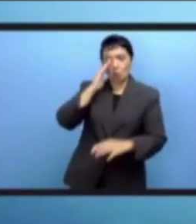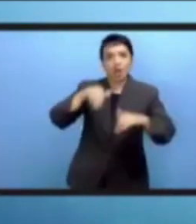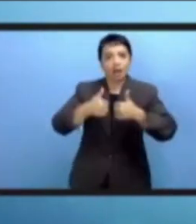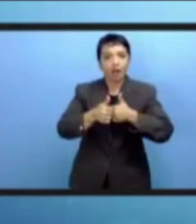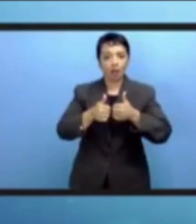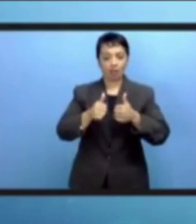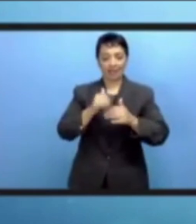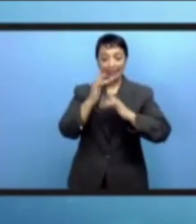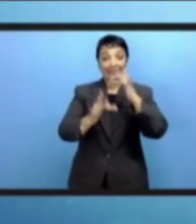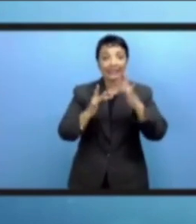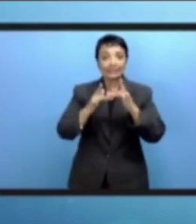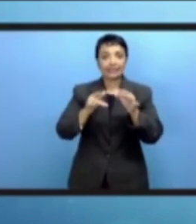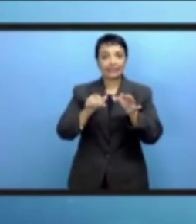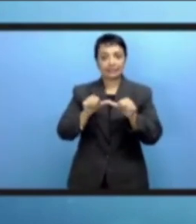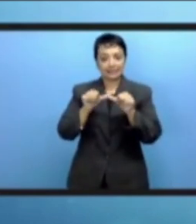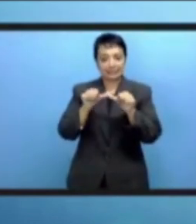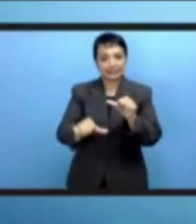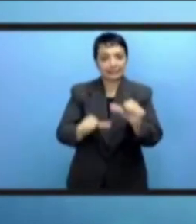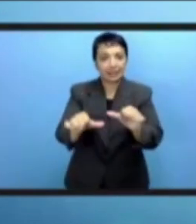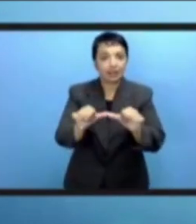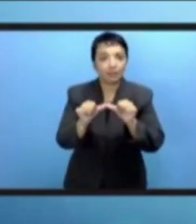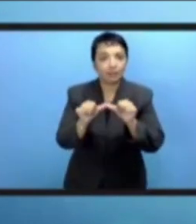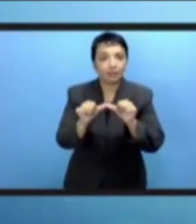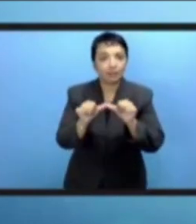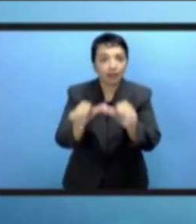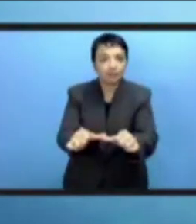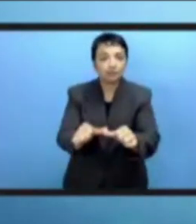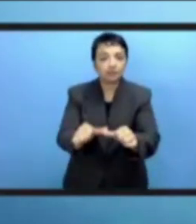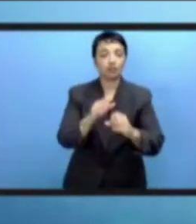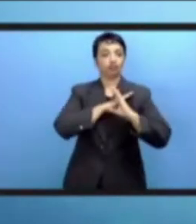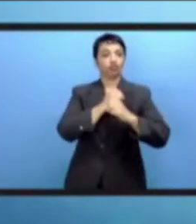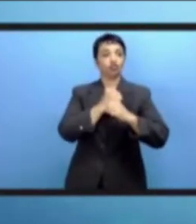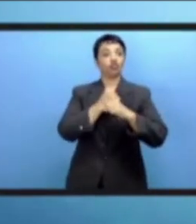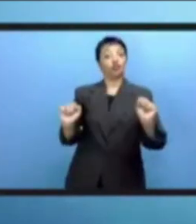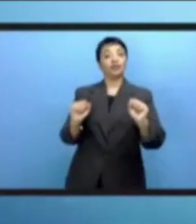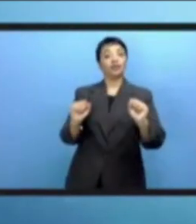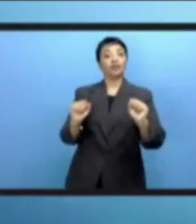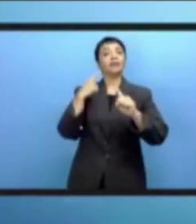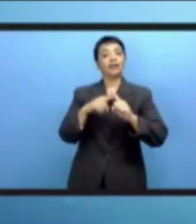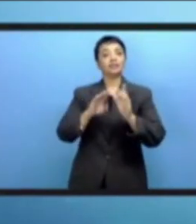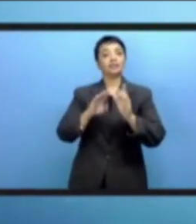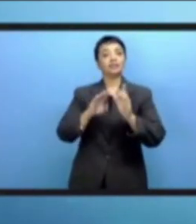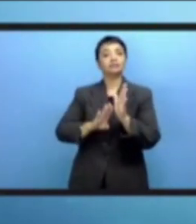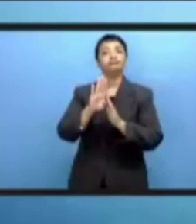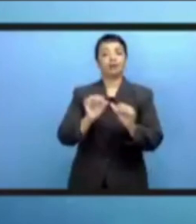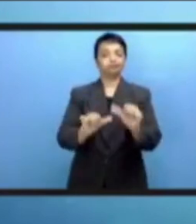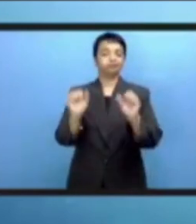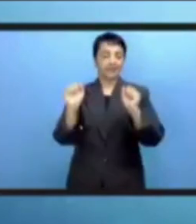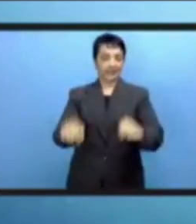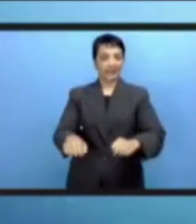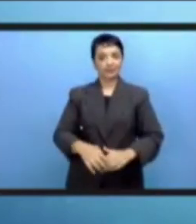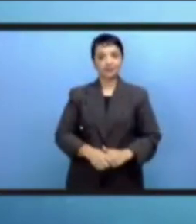обсуждать все эти вопросы в ходе IGF, ведь именно для этого изначально он и создавался.